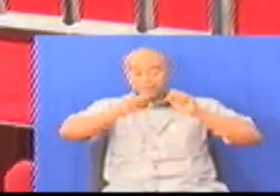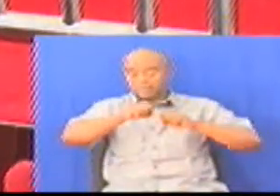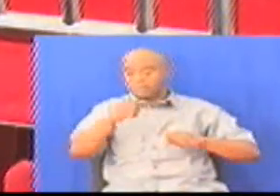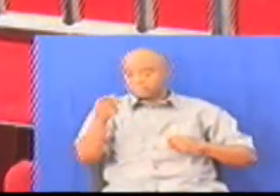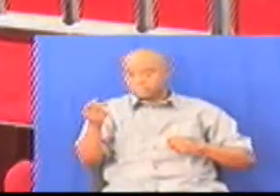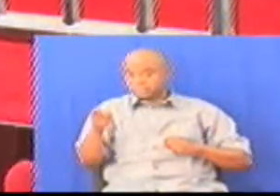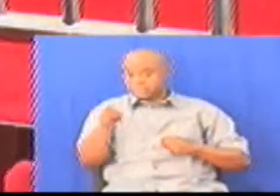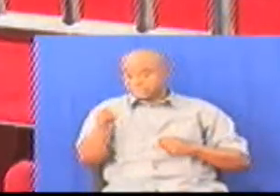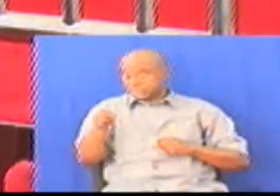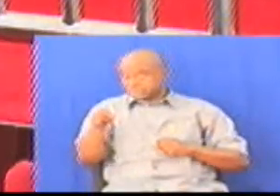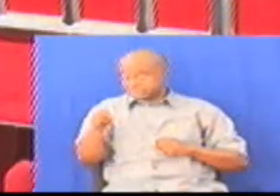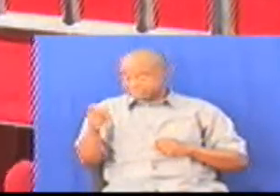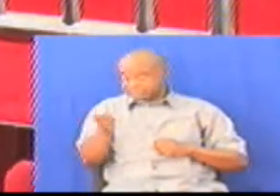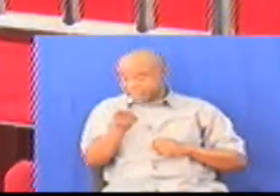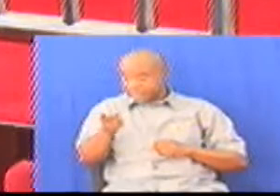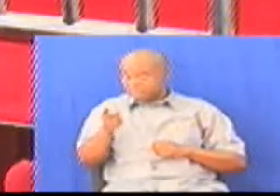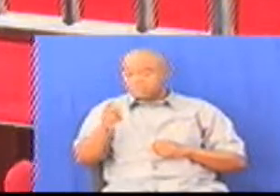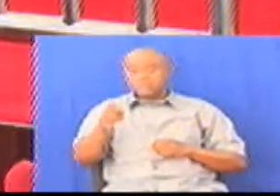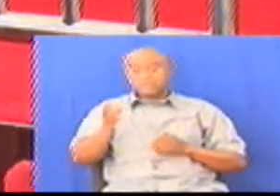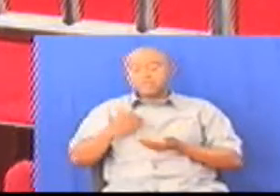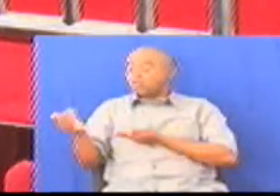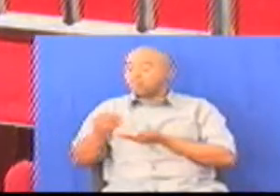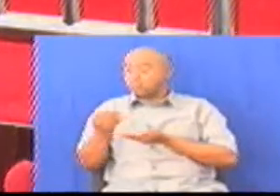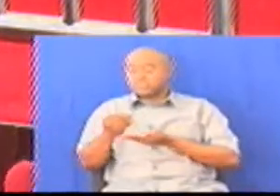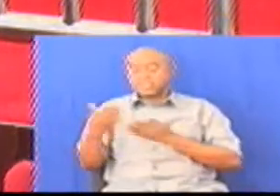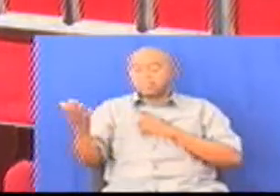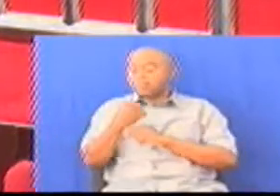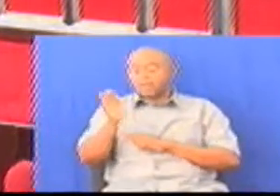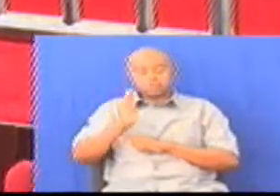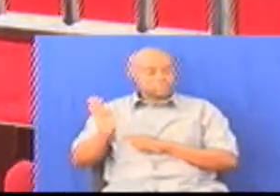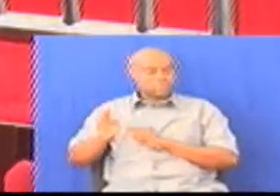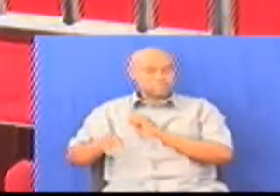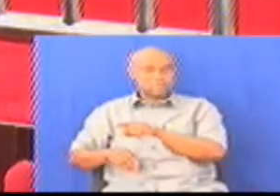zisiweze kukusanya mapato ambayo yanapata